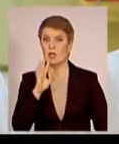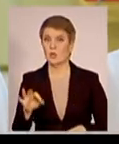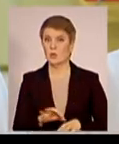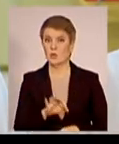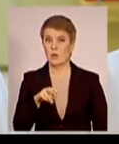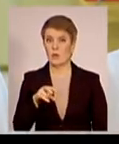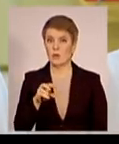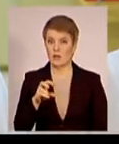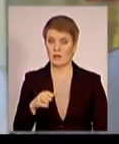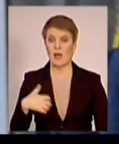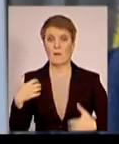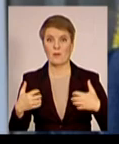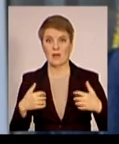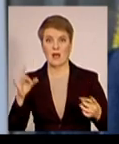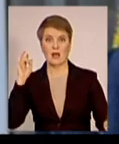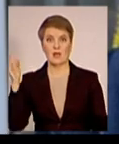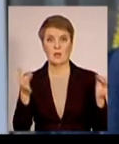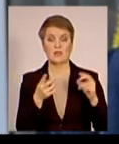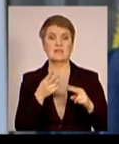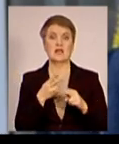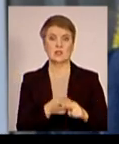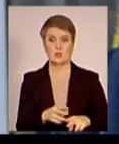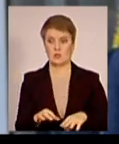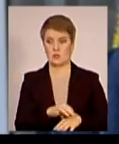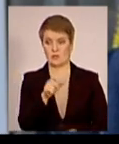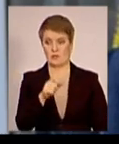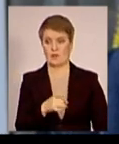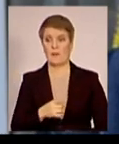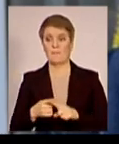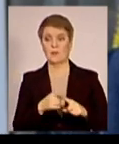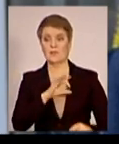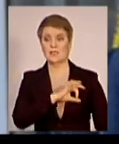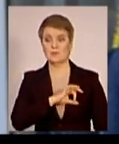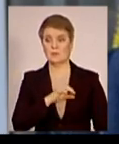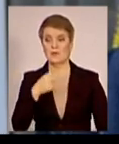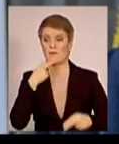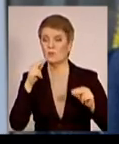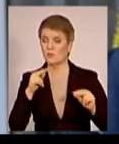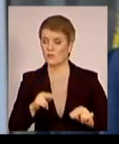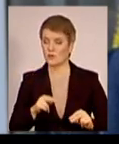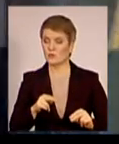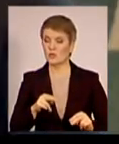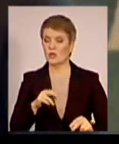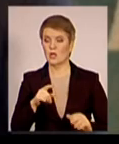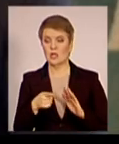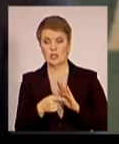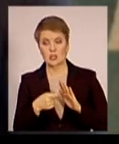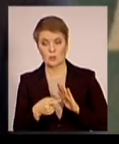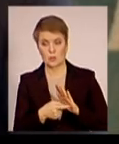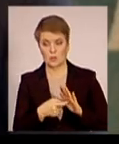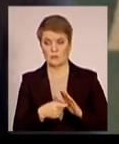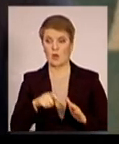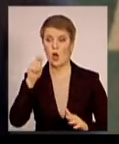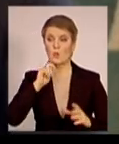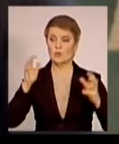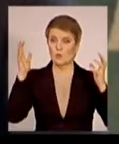Олена боялася, що розголос зашкодить чоловікові. Білоруські спецслужби закидають Павлові Шаройку шпигунство. На українському радіо